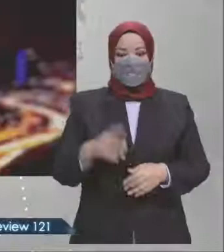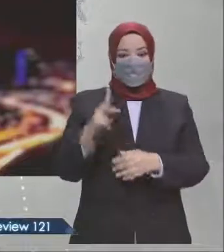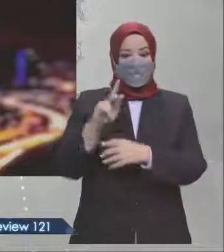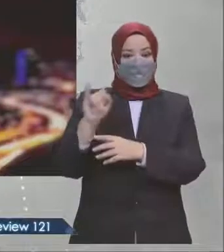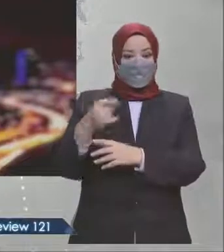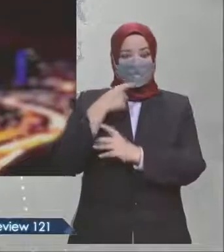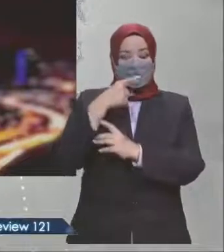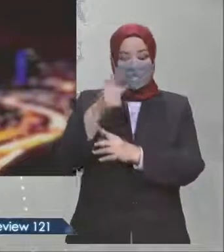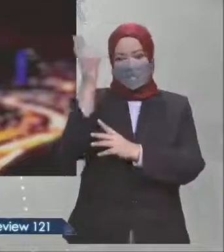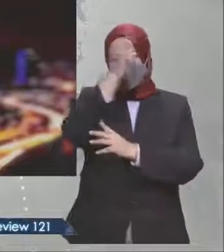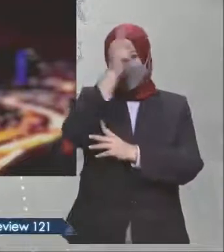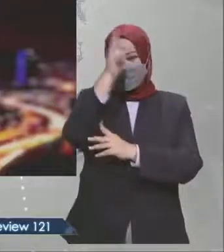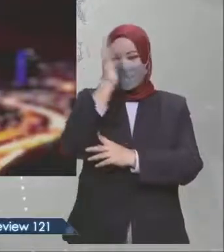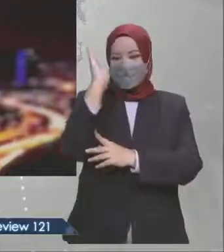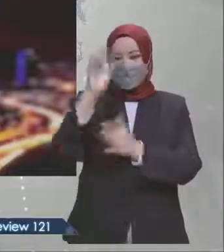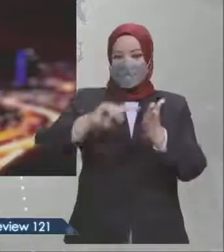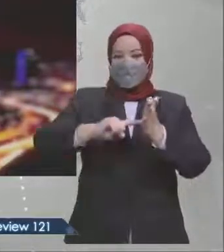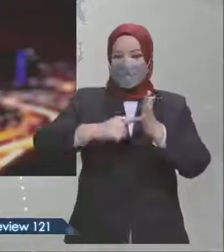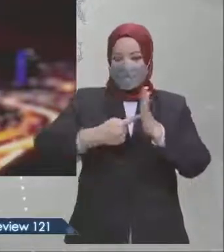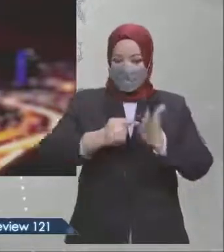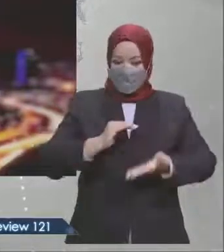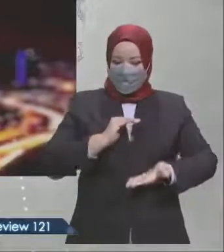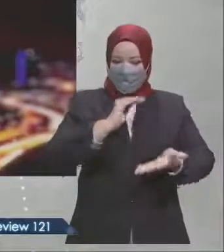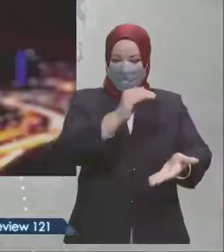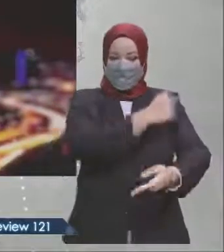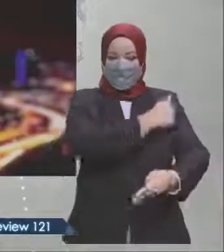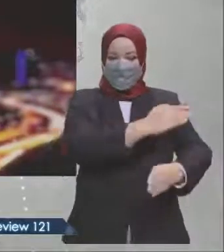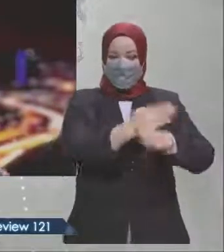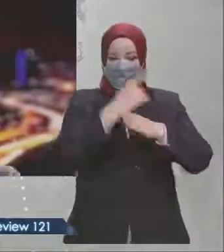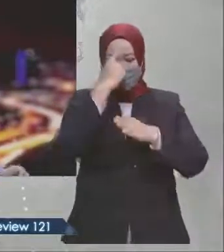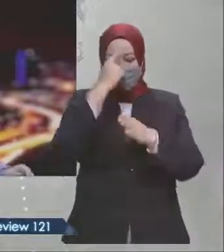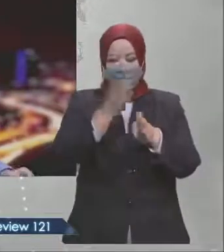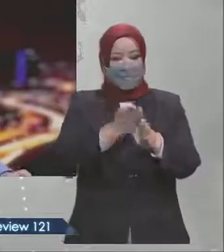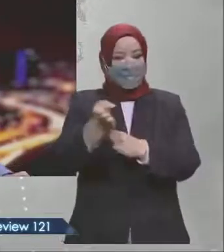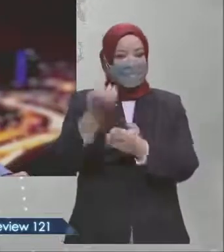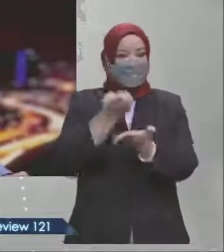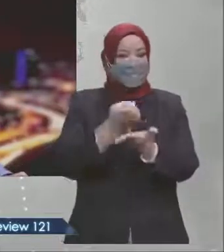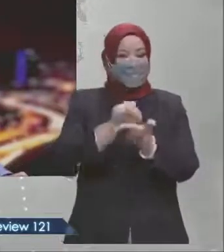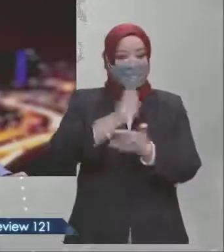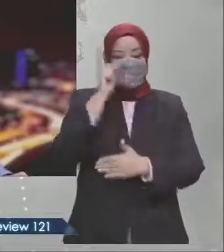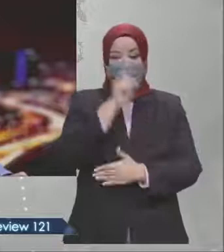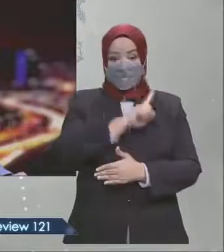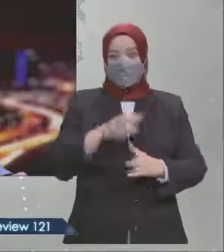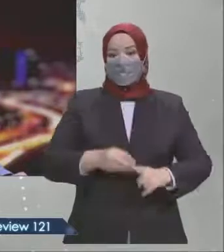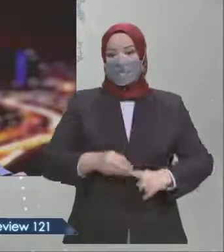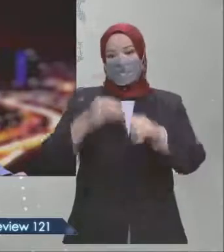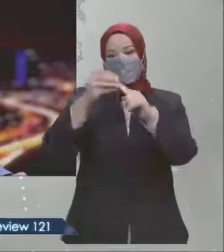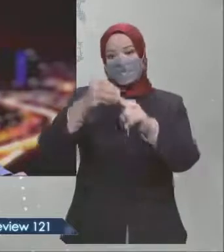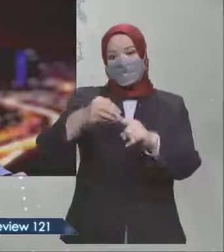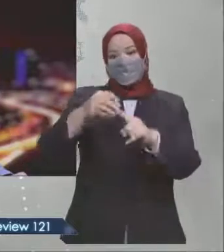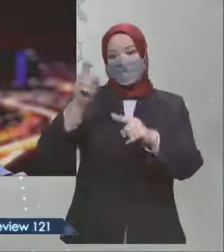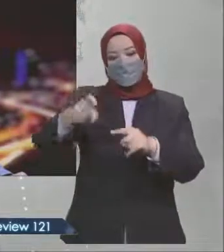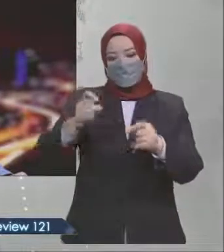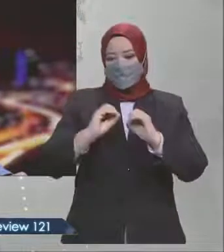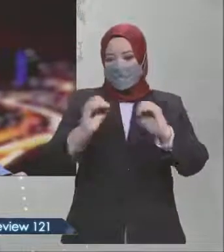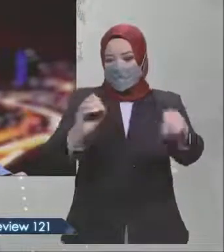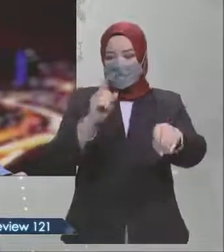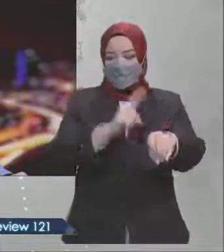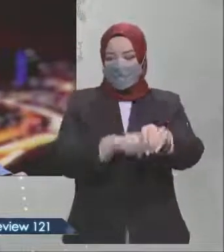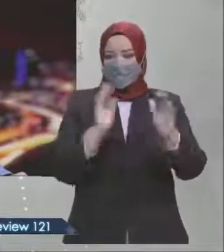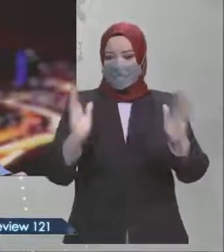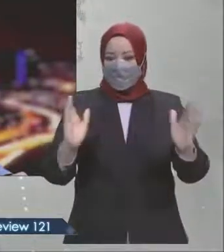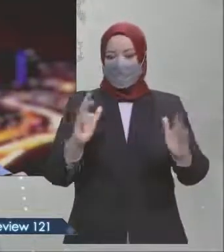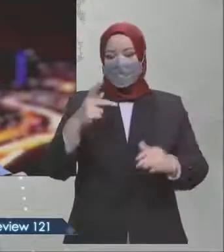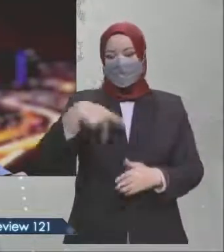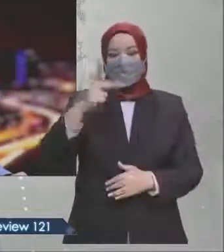Sementara itu, Khairi berkata kerajaan akan memulakan pemberian vaksin kepada sektor ekonomi kritikal, terutama yang perlu beroperasi sepanjang